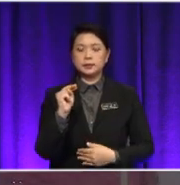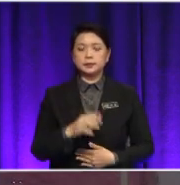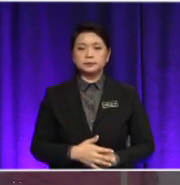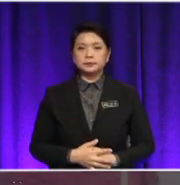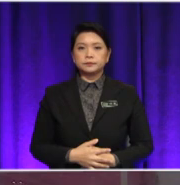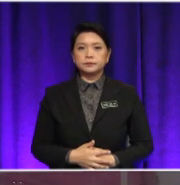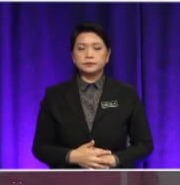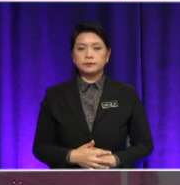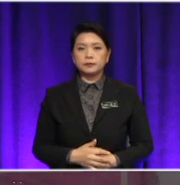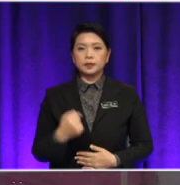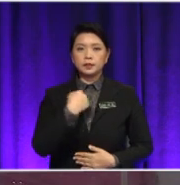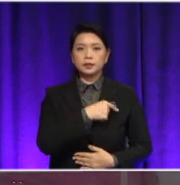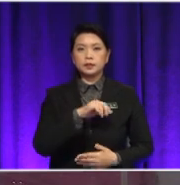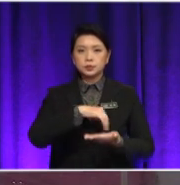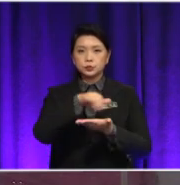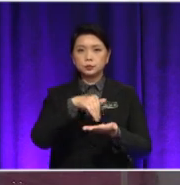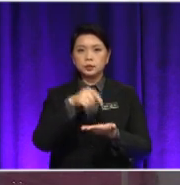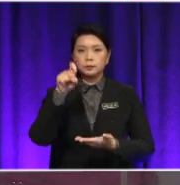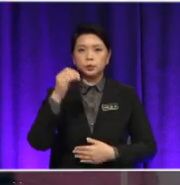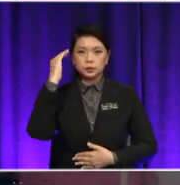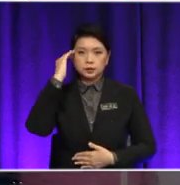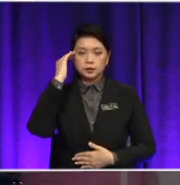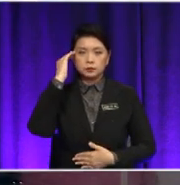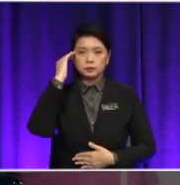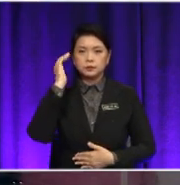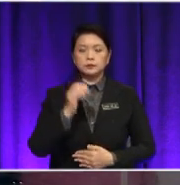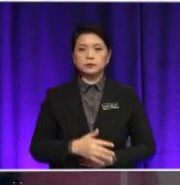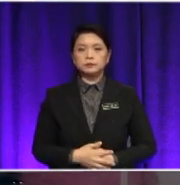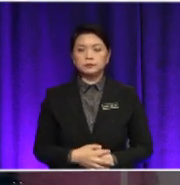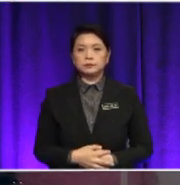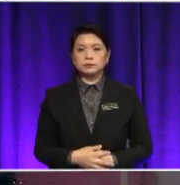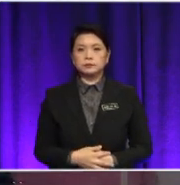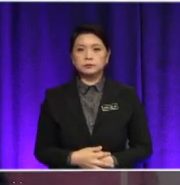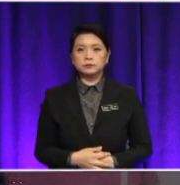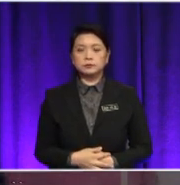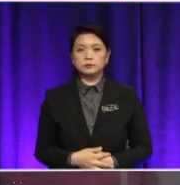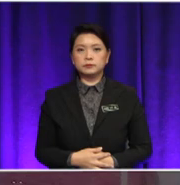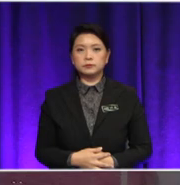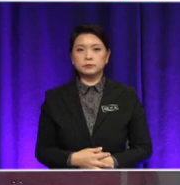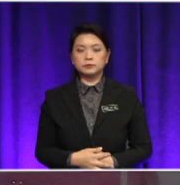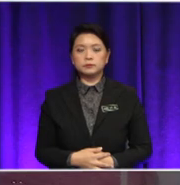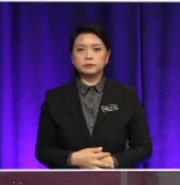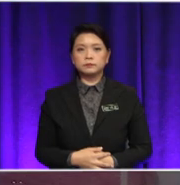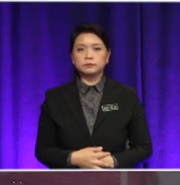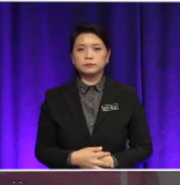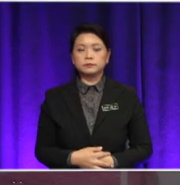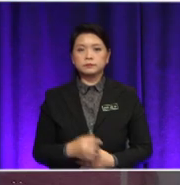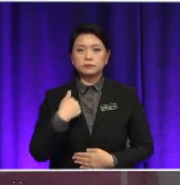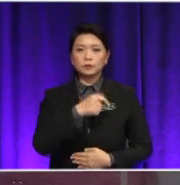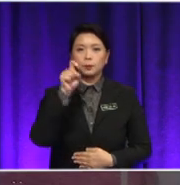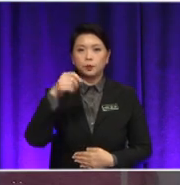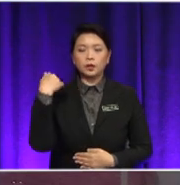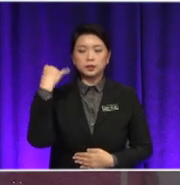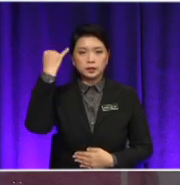Tapi kita semua perlu tahu. Kita tidak tahu malam tidak berbau. Kalau malam bau kita tahu nak buat apa. Malam tidak bau, kita perlu ada ilmu